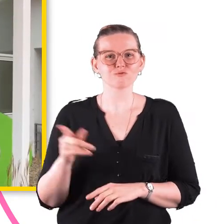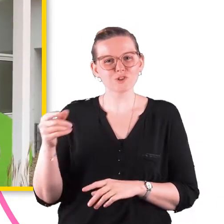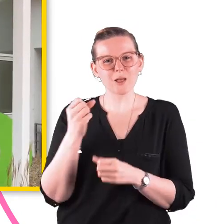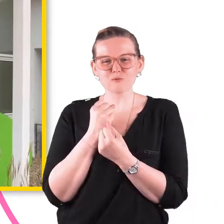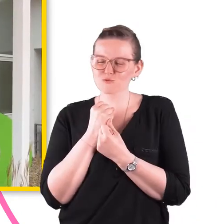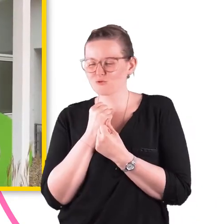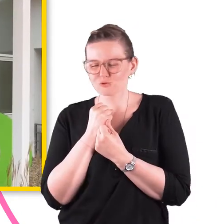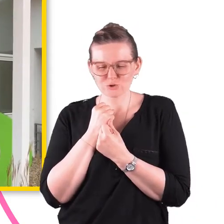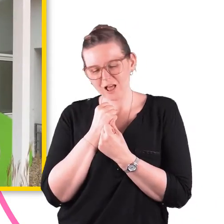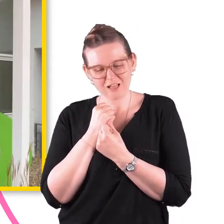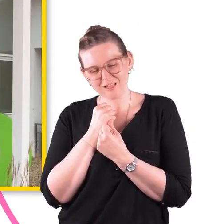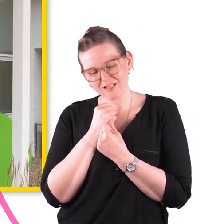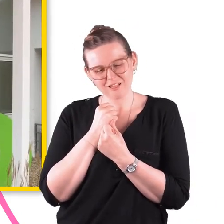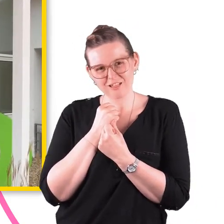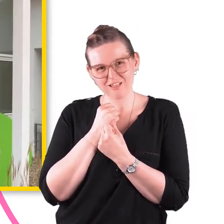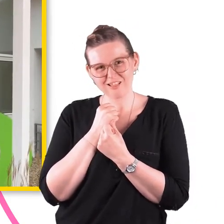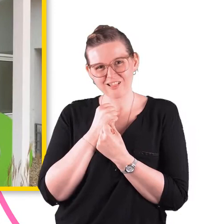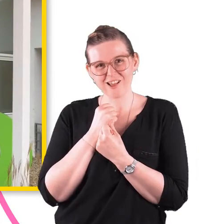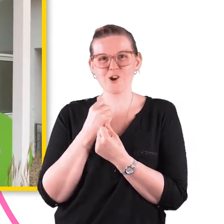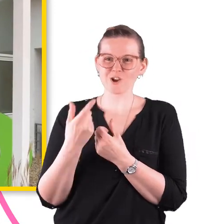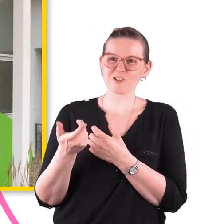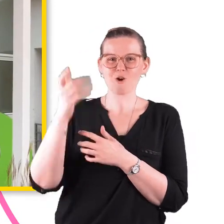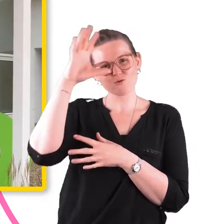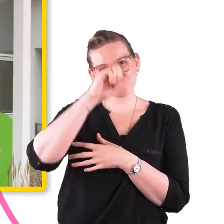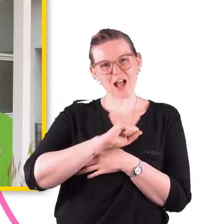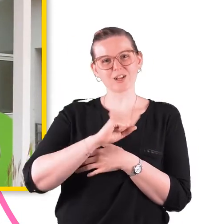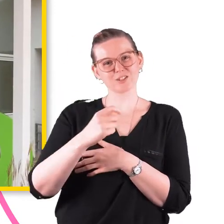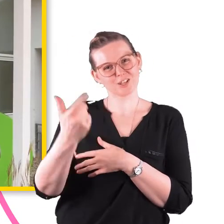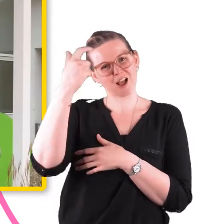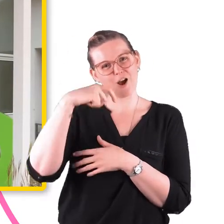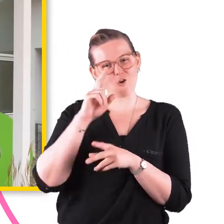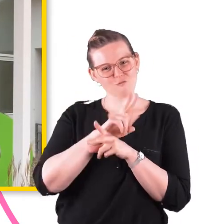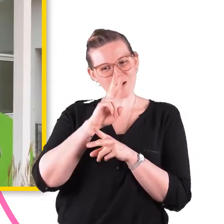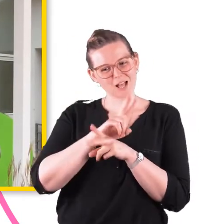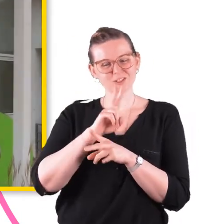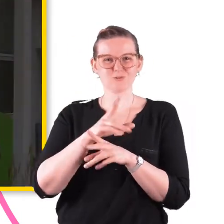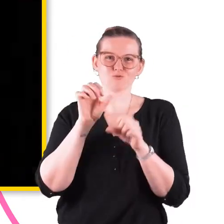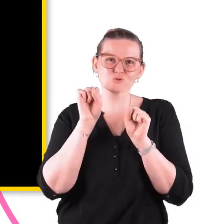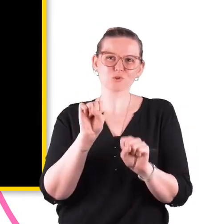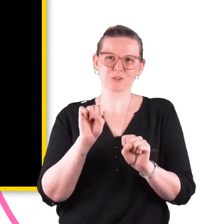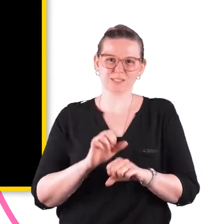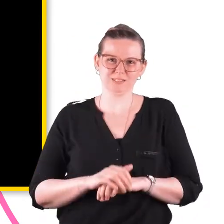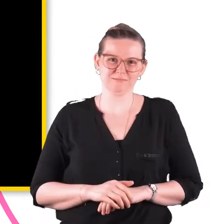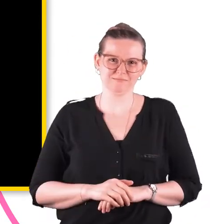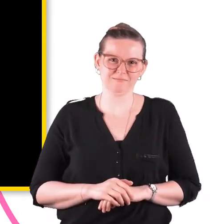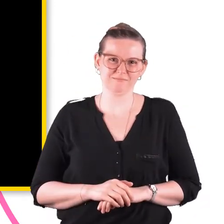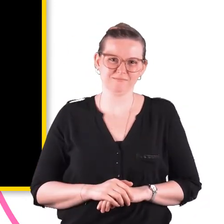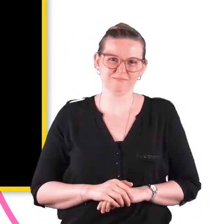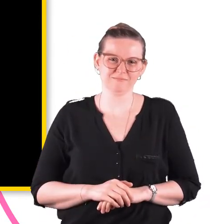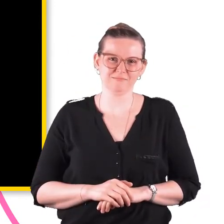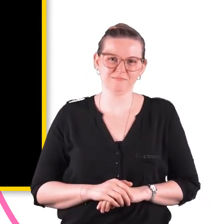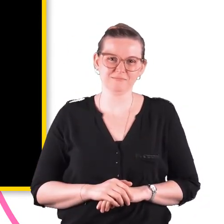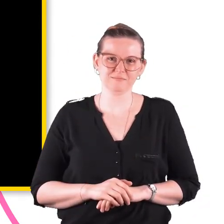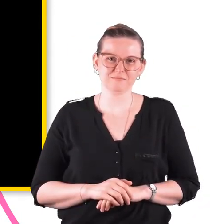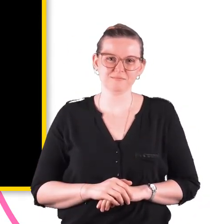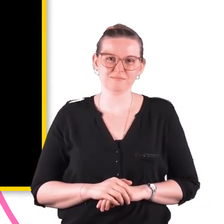Dann kann ich mich an sie rankuscheln und die beschützt mich nachts und passt gut auf mich auf.